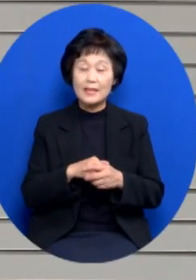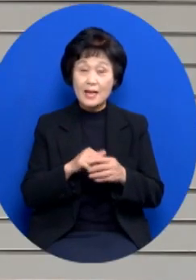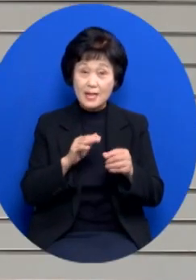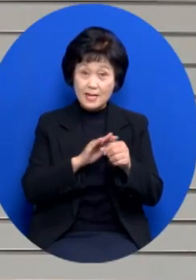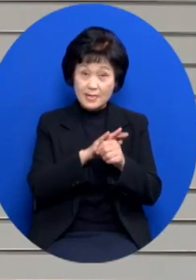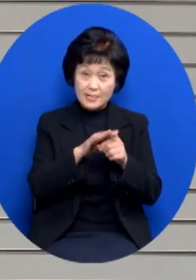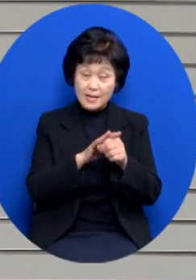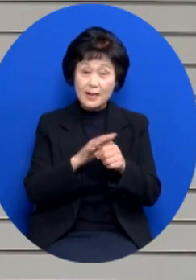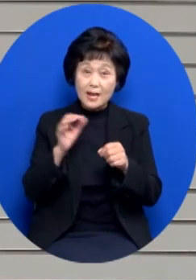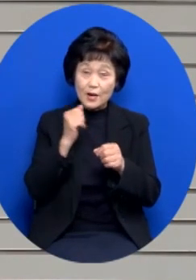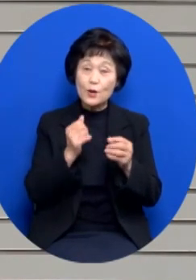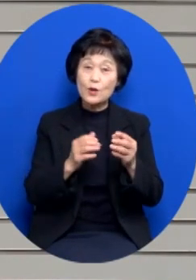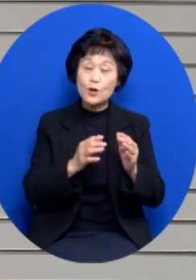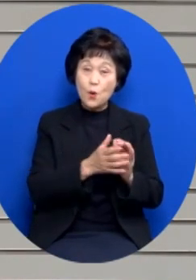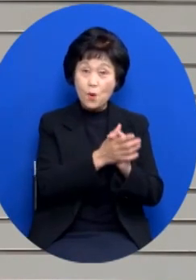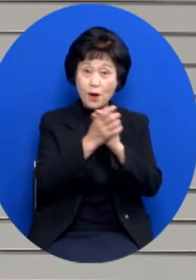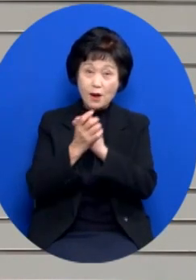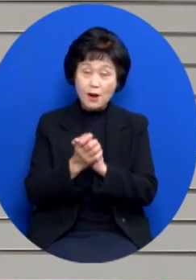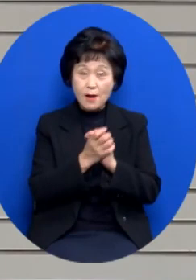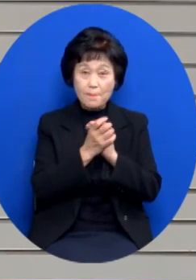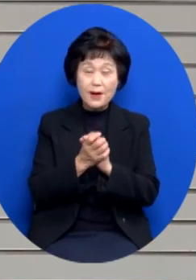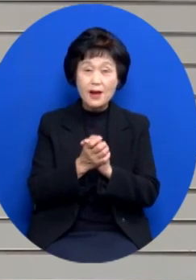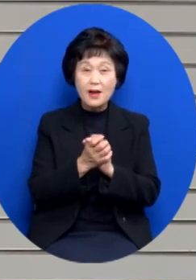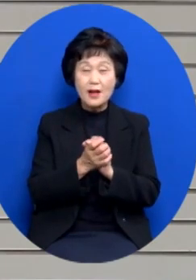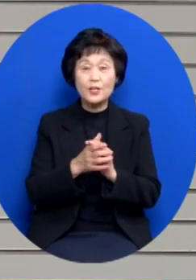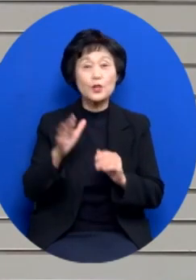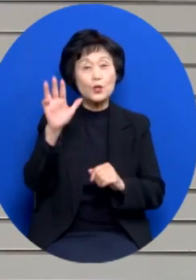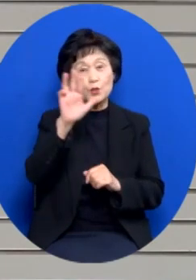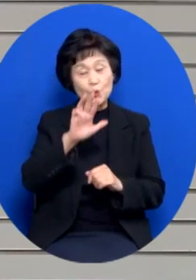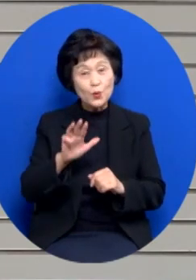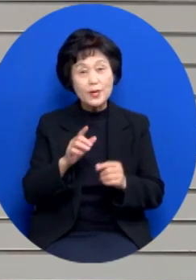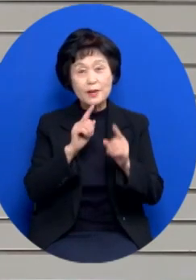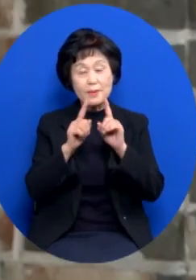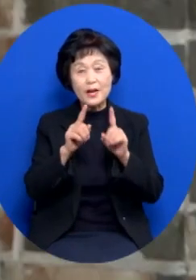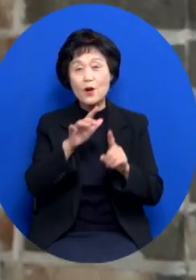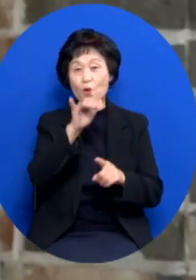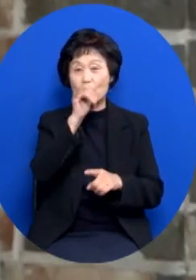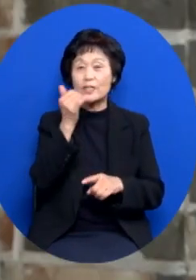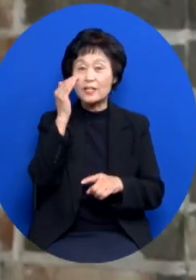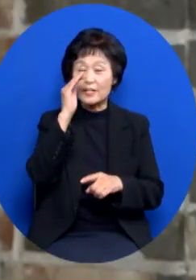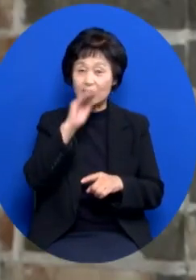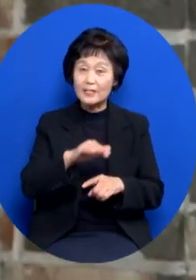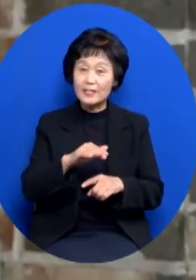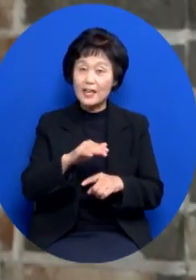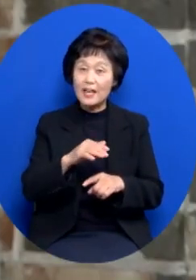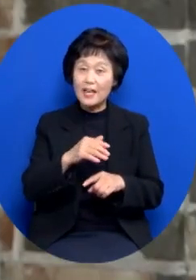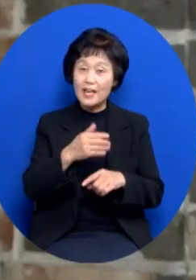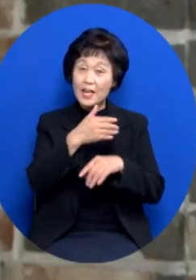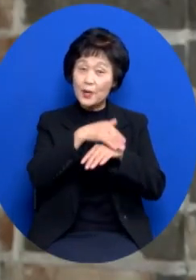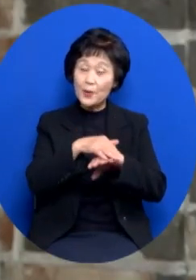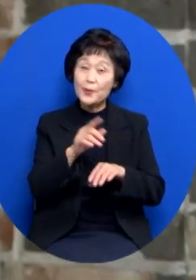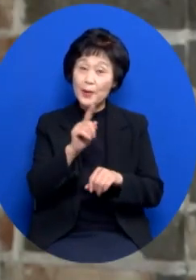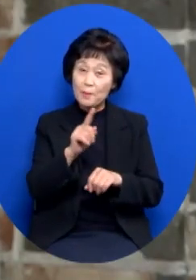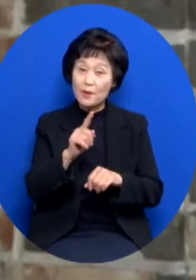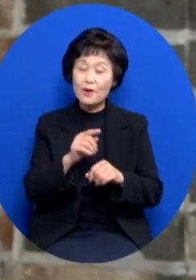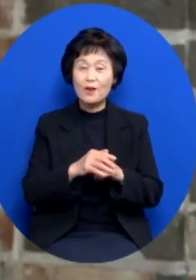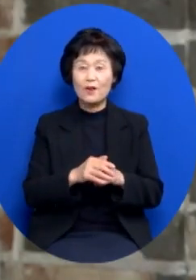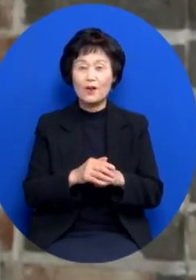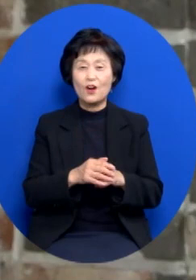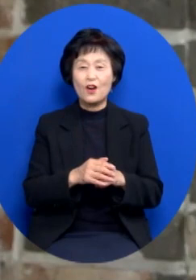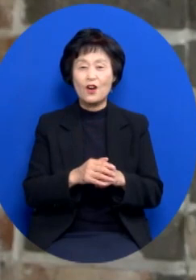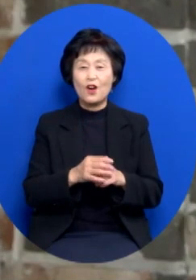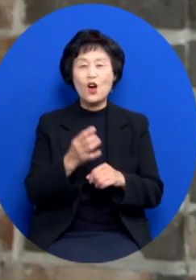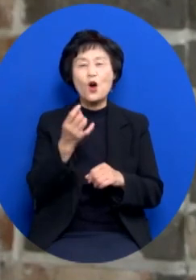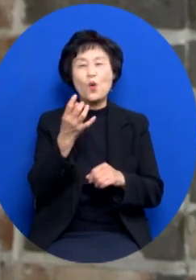사랑으로 화합하는 고신총회를 강조하셨잖아요. 구체적으로 어떤 계획을? 원래 고신총회는 굉장히 뭐랄까요?